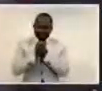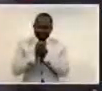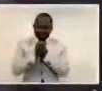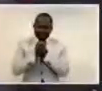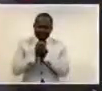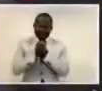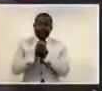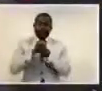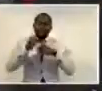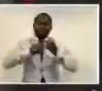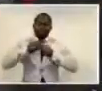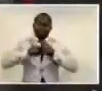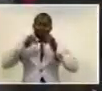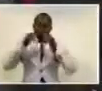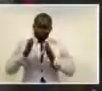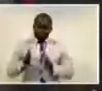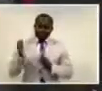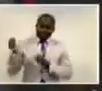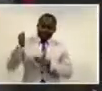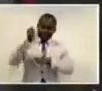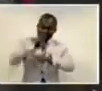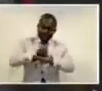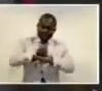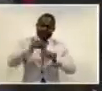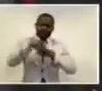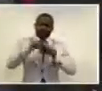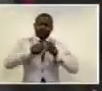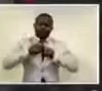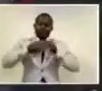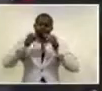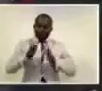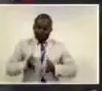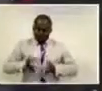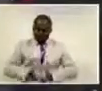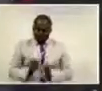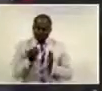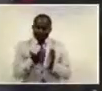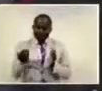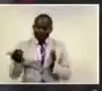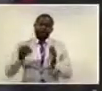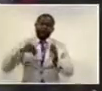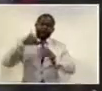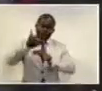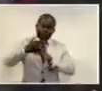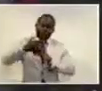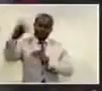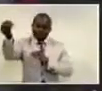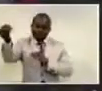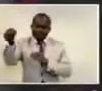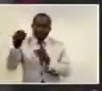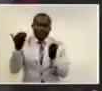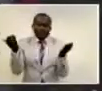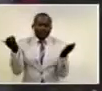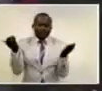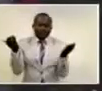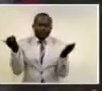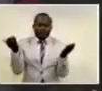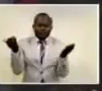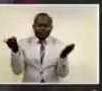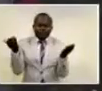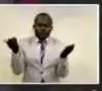Ese umunyarwanda yaramuzanye amugereje mu Rwanda amubyarira abana aranje arabata.